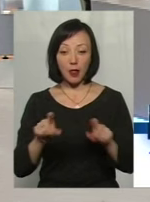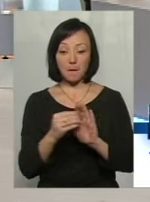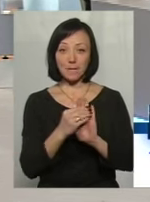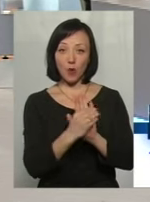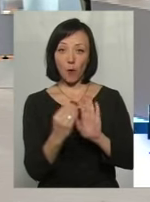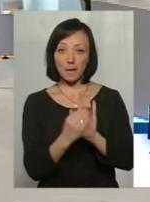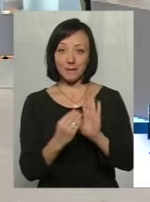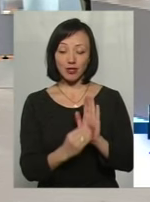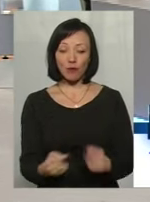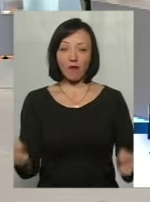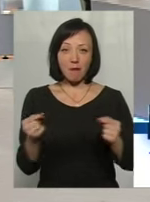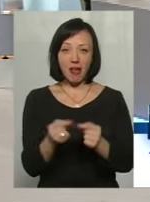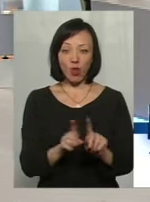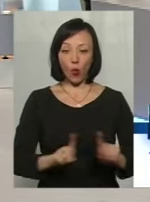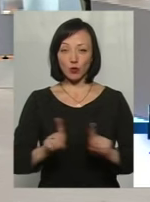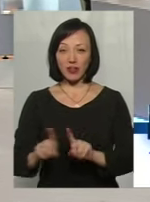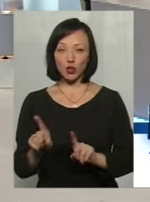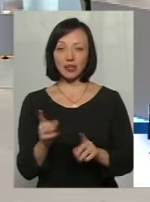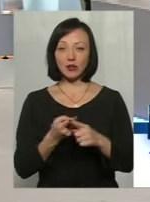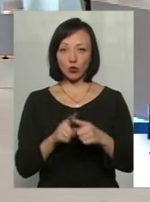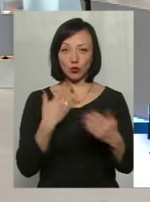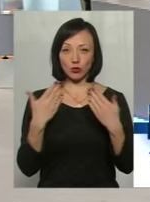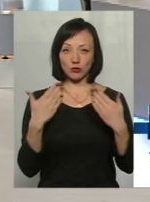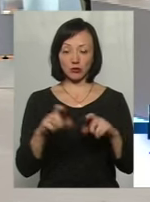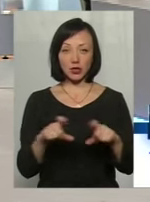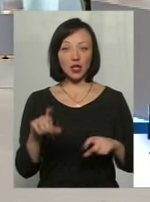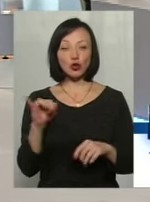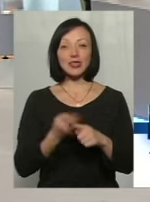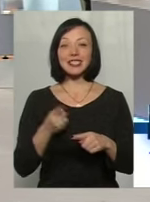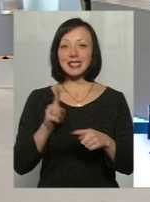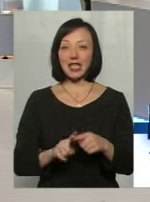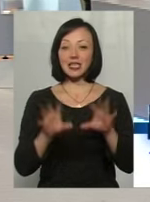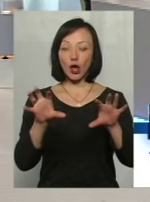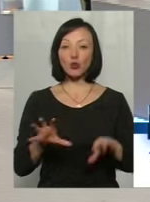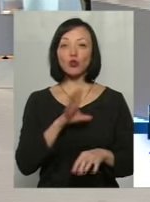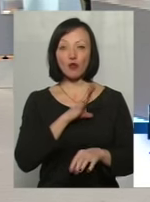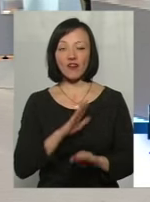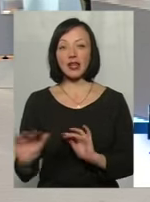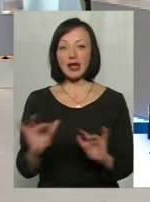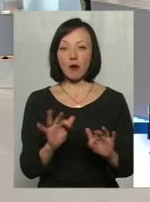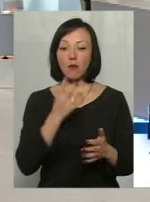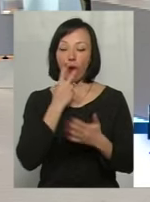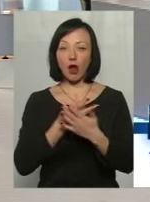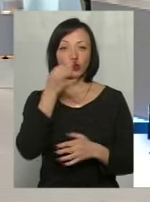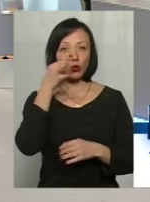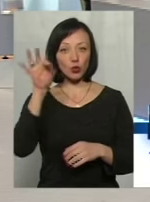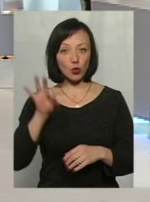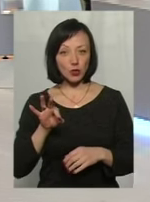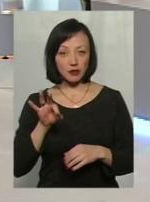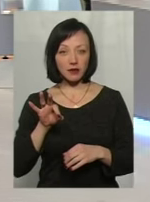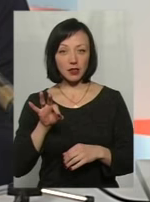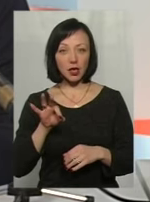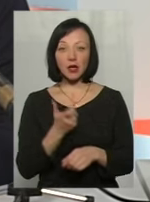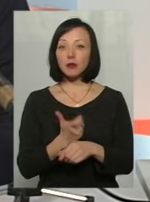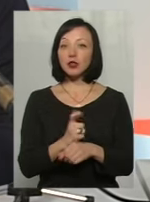якісь певні особливості, нюанси, які стосуються цього закладу, і щоб цей статут був дієвий. Тому що, як показує досвід, абсолютна більшість